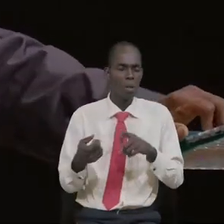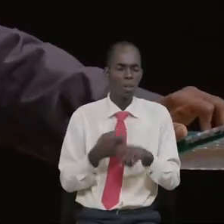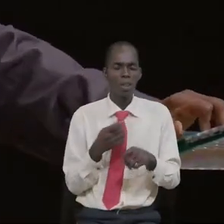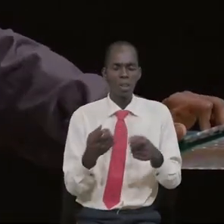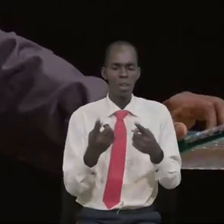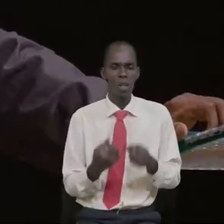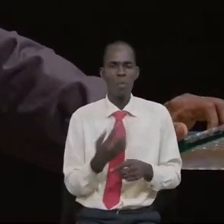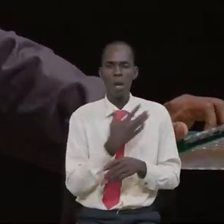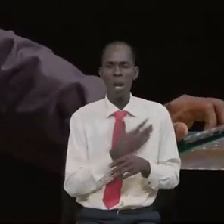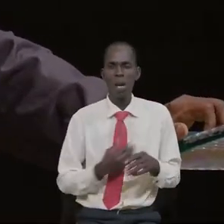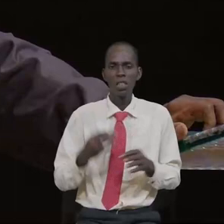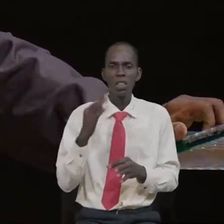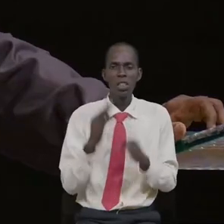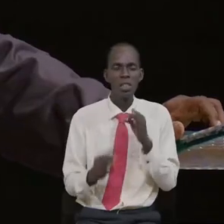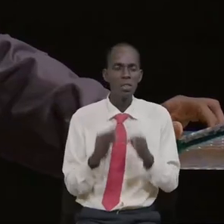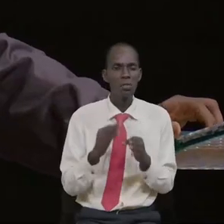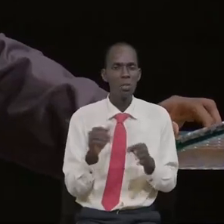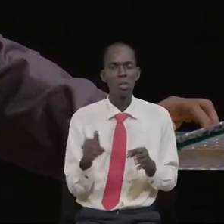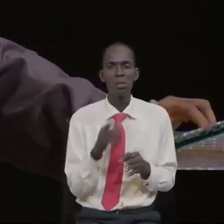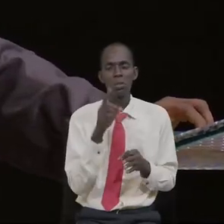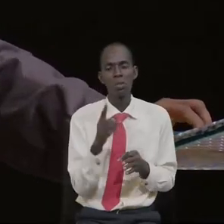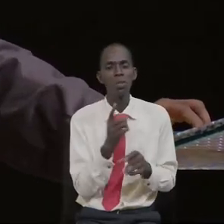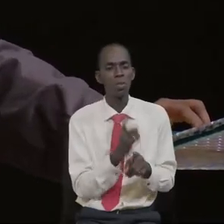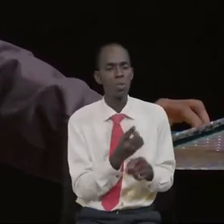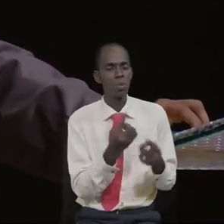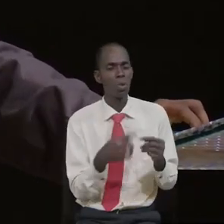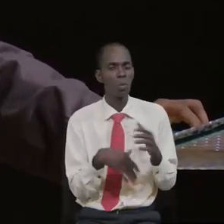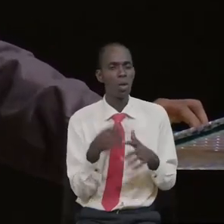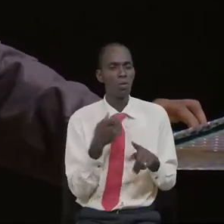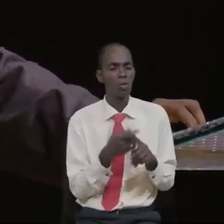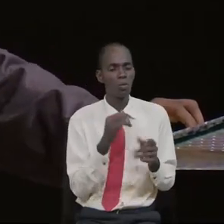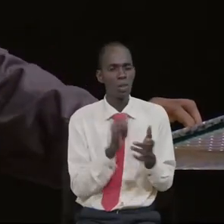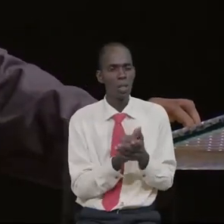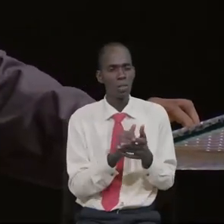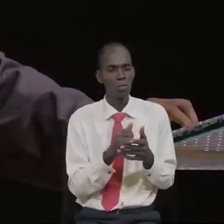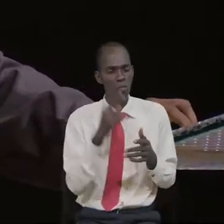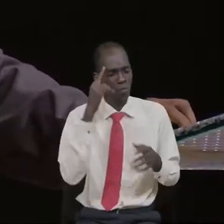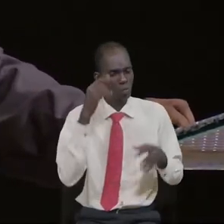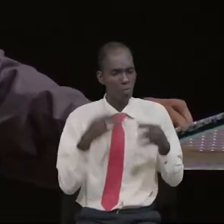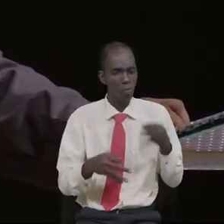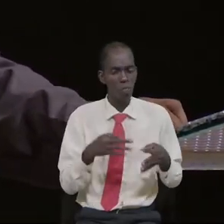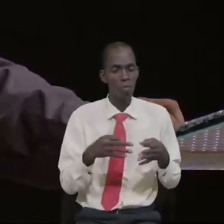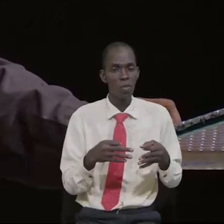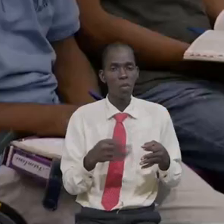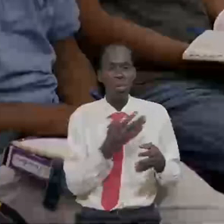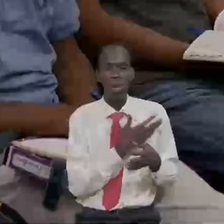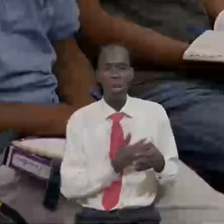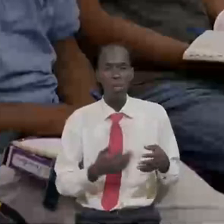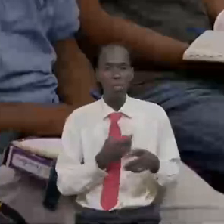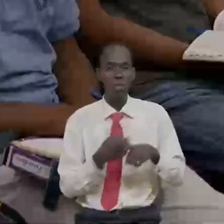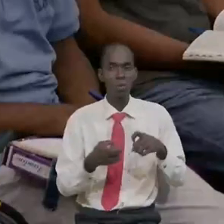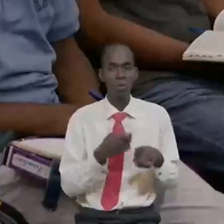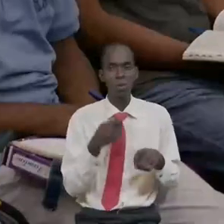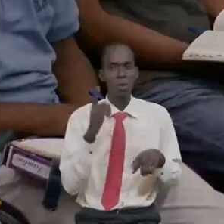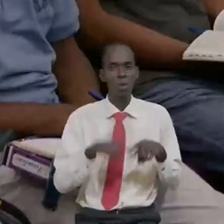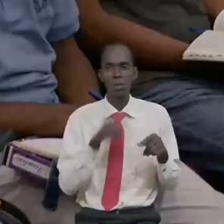délivré. Alors, est-ce que tu peux dire que je ne vais plus encore aller là-bas? Je ne vais plus encore faire cela? Non, tu ne dois pas faire ça.